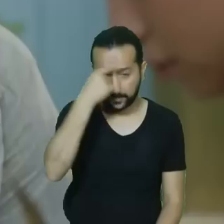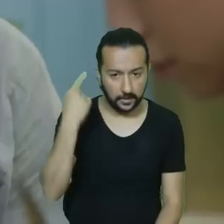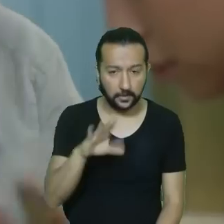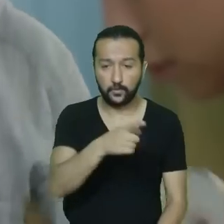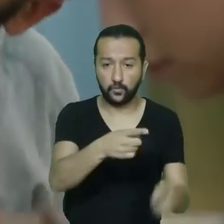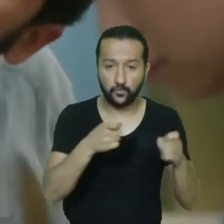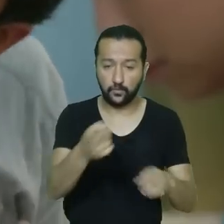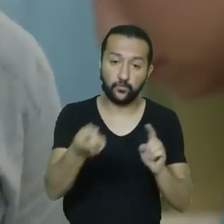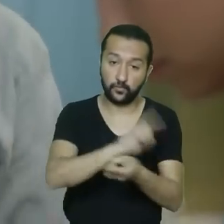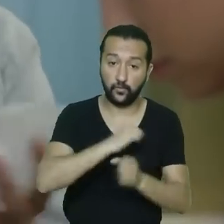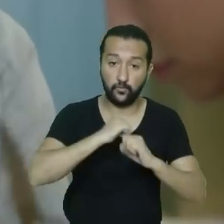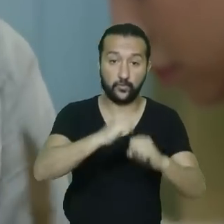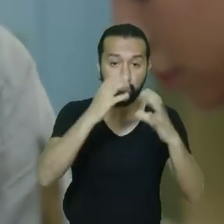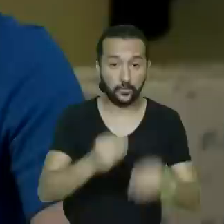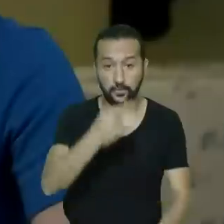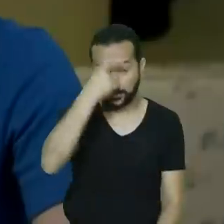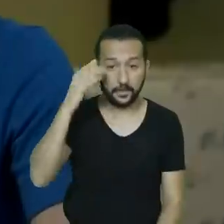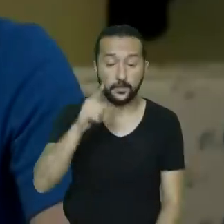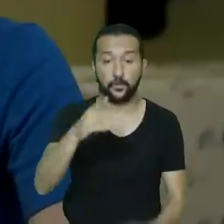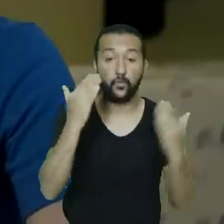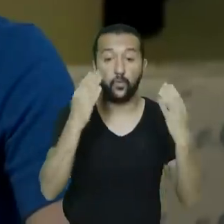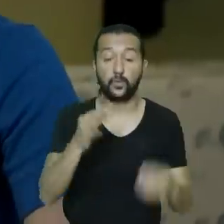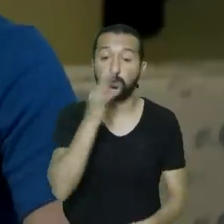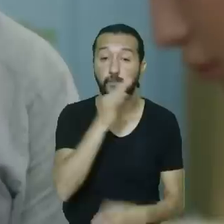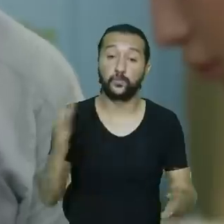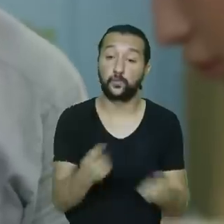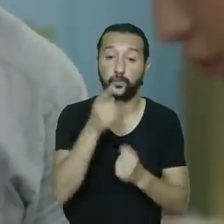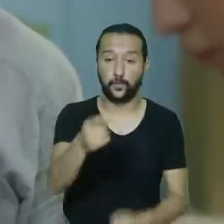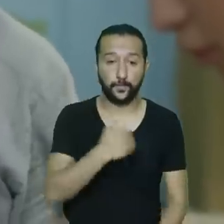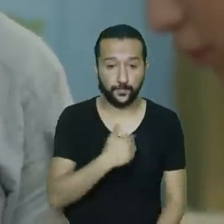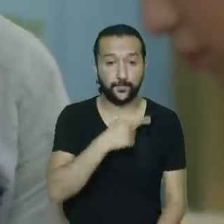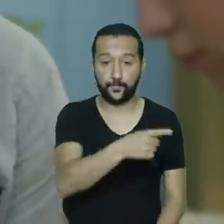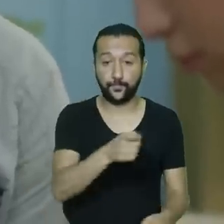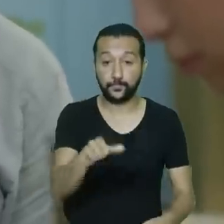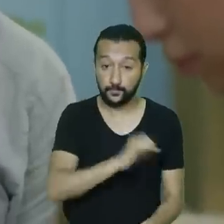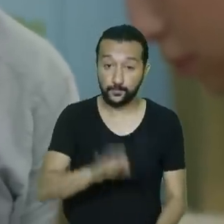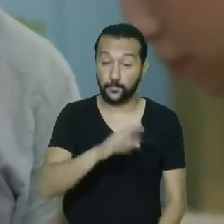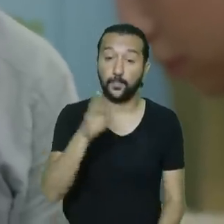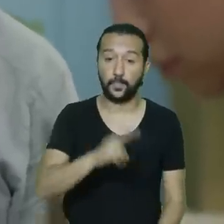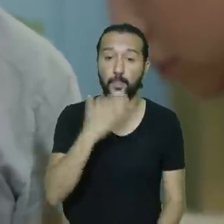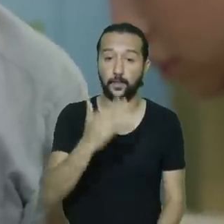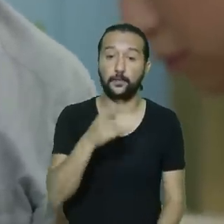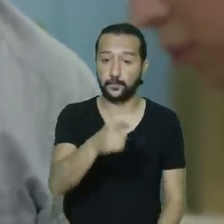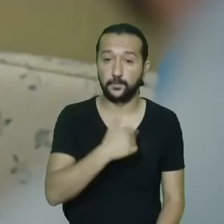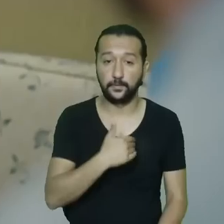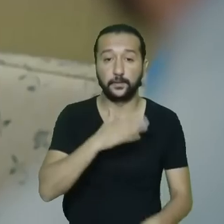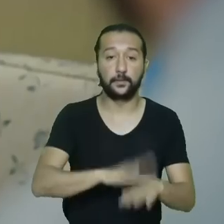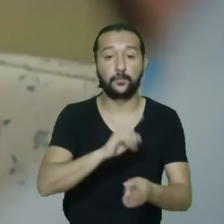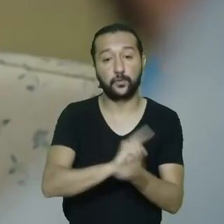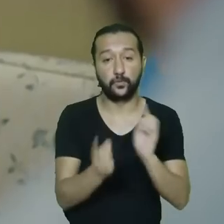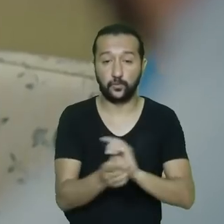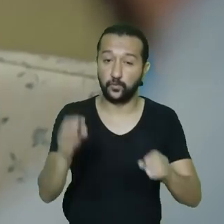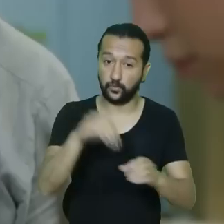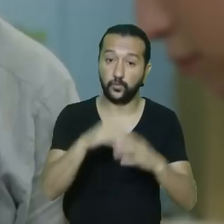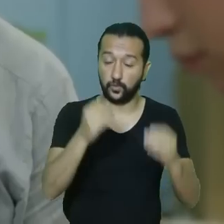bellidin. Tüfeğin dipçiyle öyle vuracağı bellidin. Sen dua et ucuz kurtuldun. Ben mermileri almayayım dediydim. Ben de sıkıları alam yerine domuz